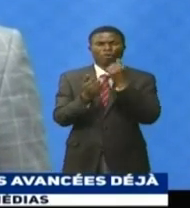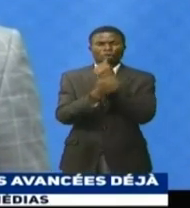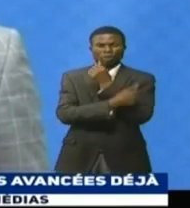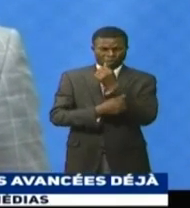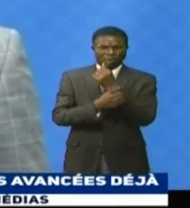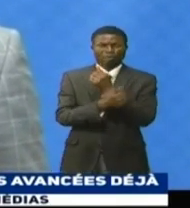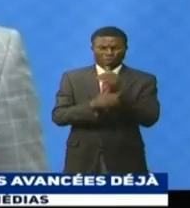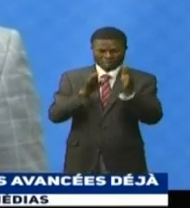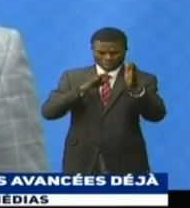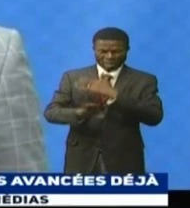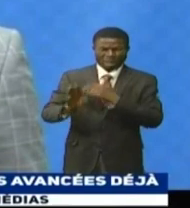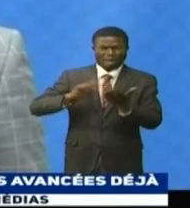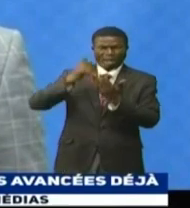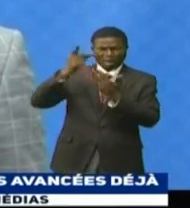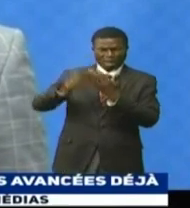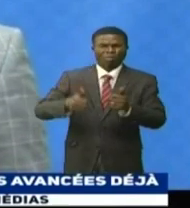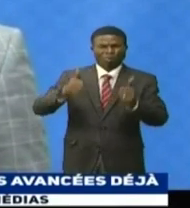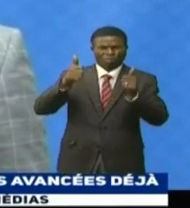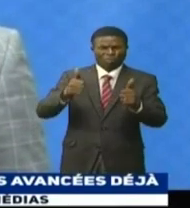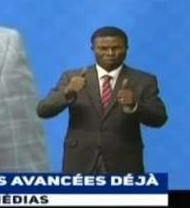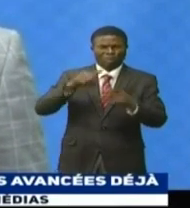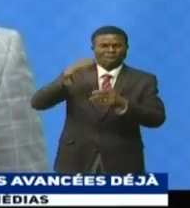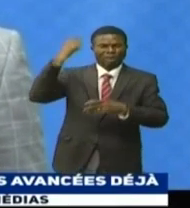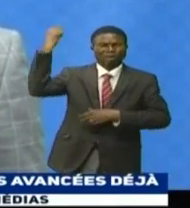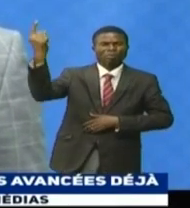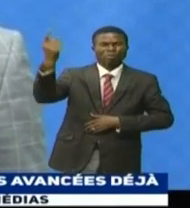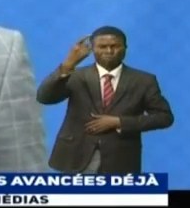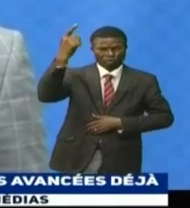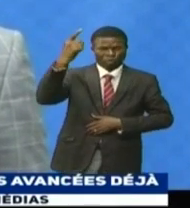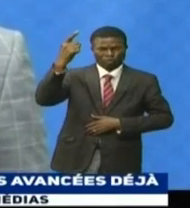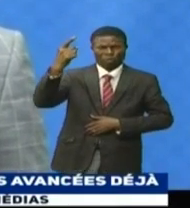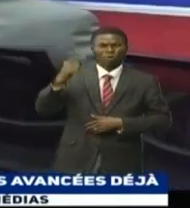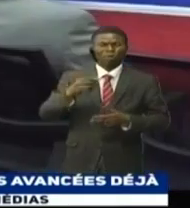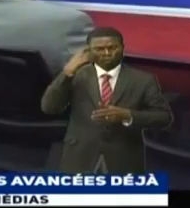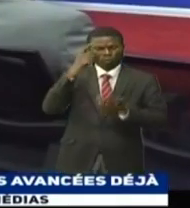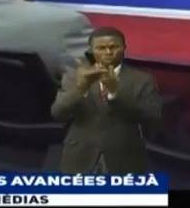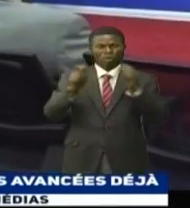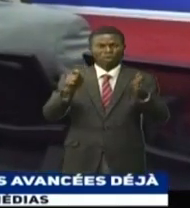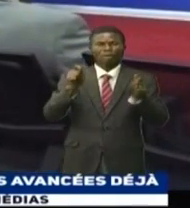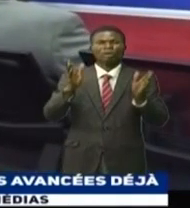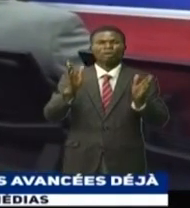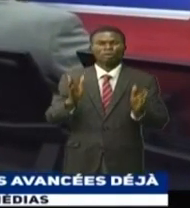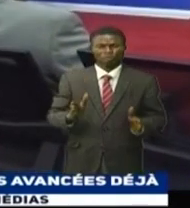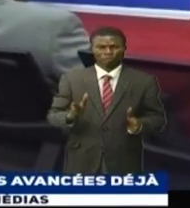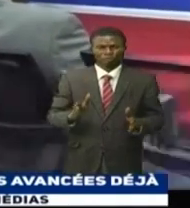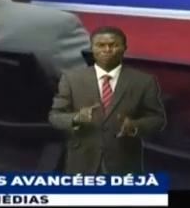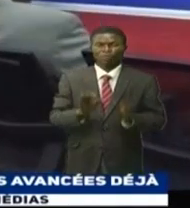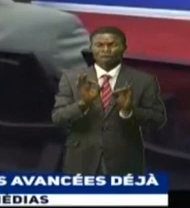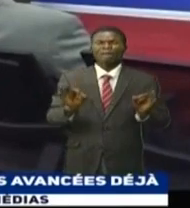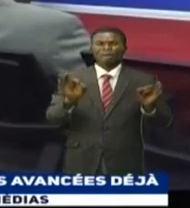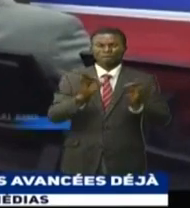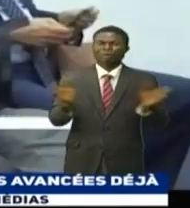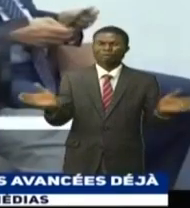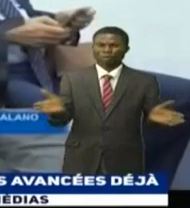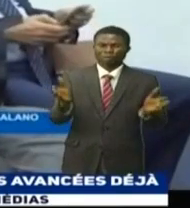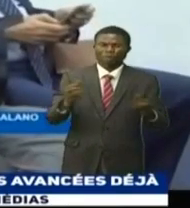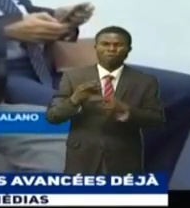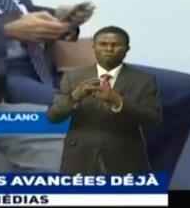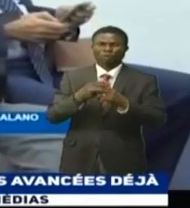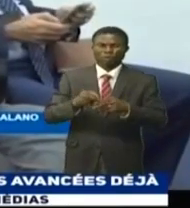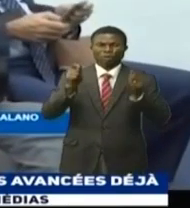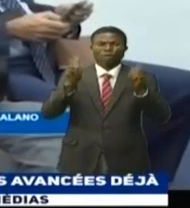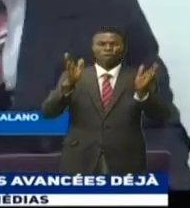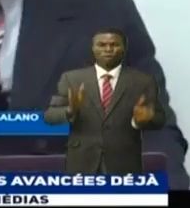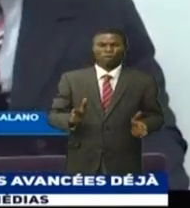à la RDC a gagné beaucoup de points au classement mondial de la liberté la presse il ressort la nécessité de renforcer la sécurité de